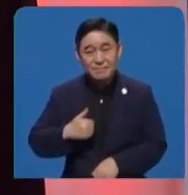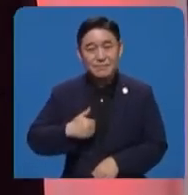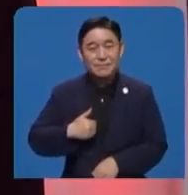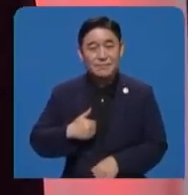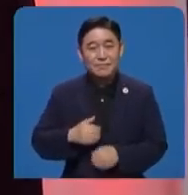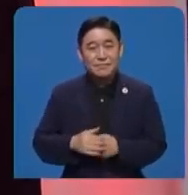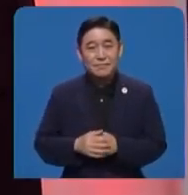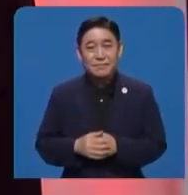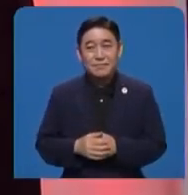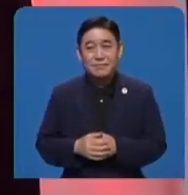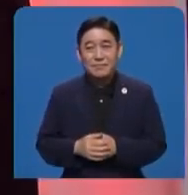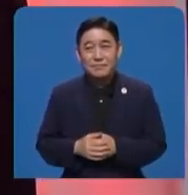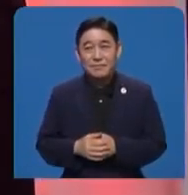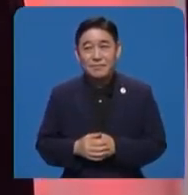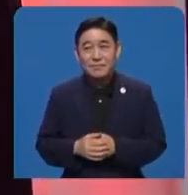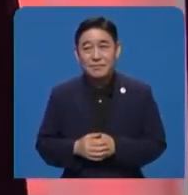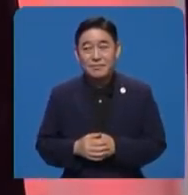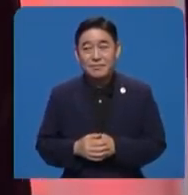뭐, 좀.